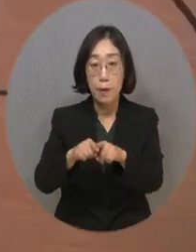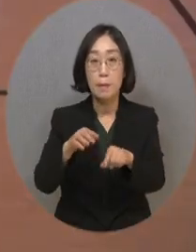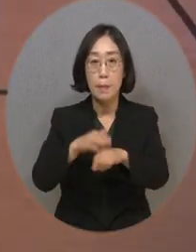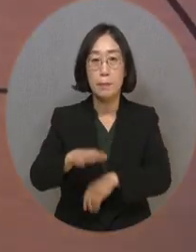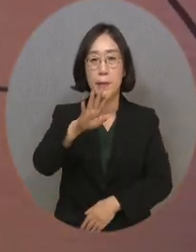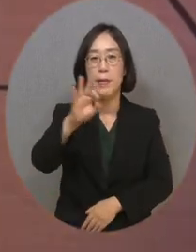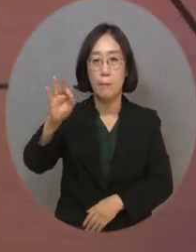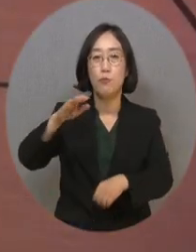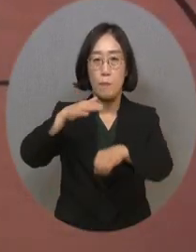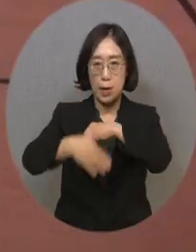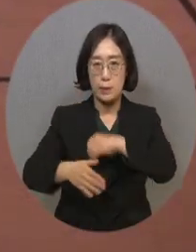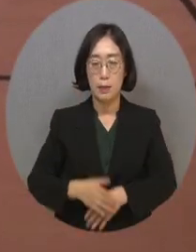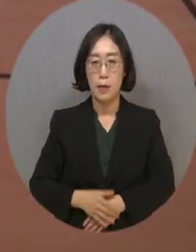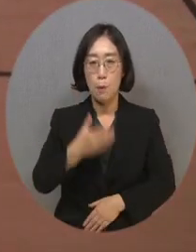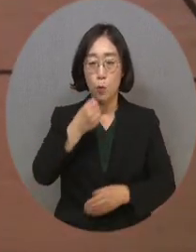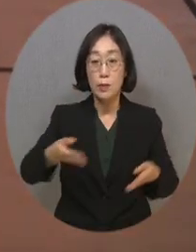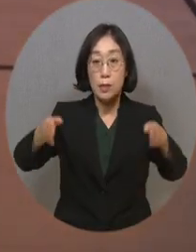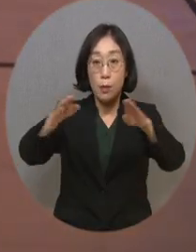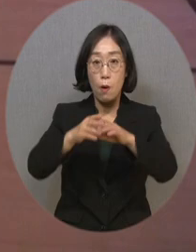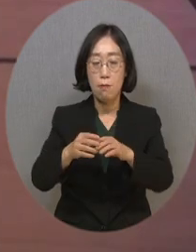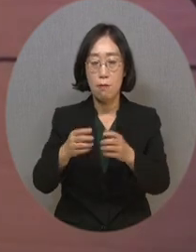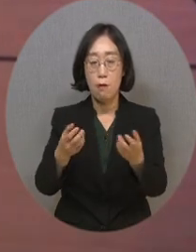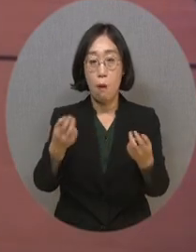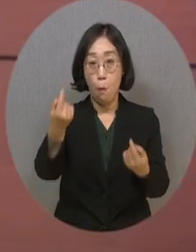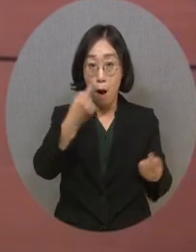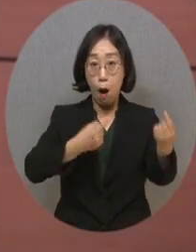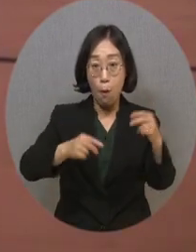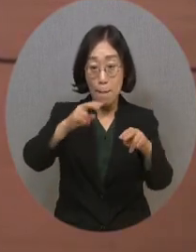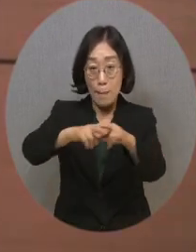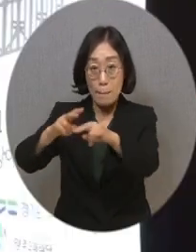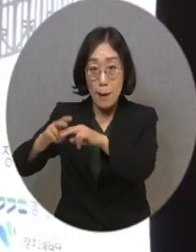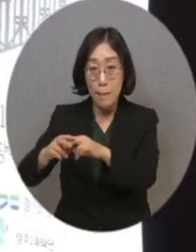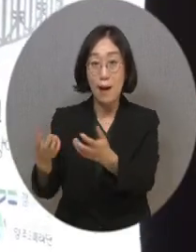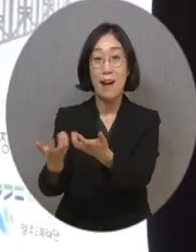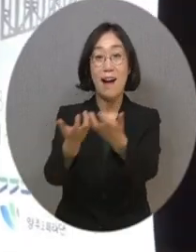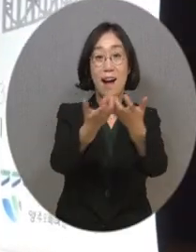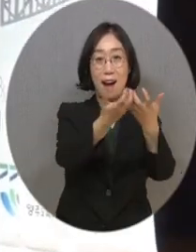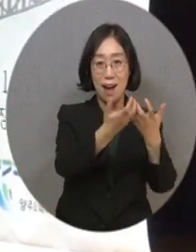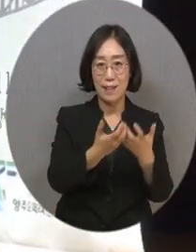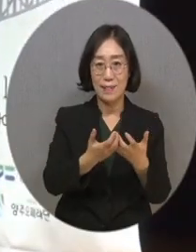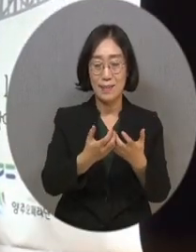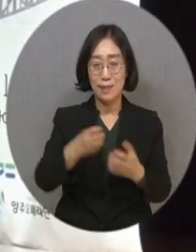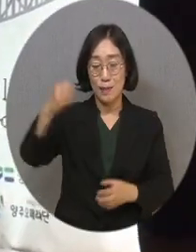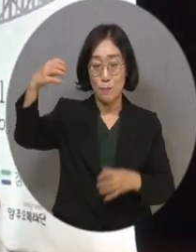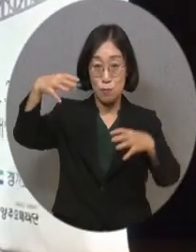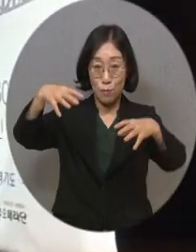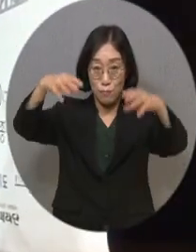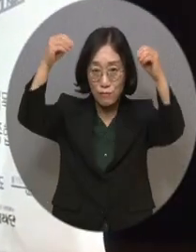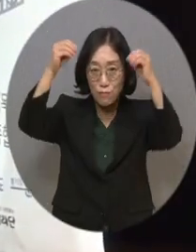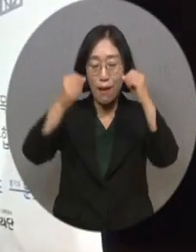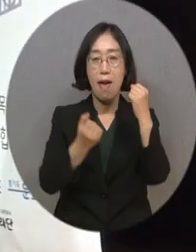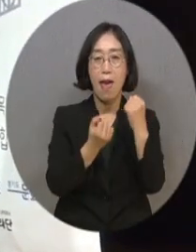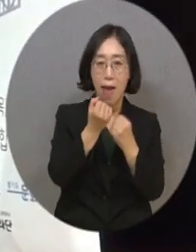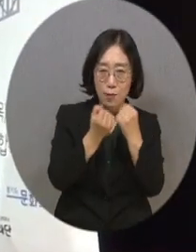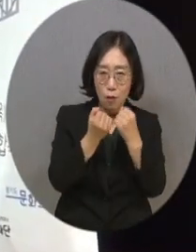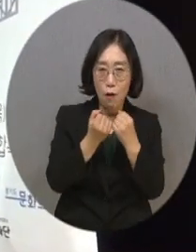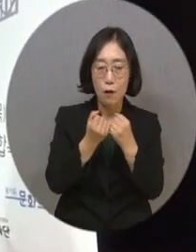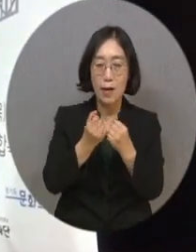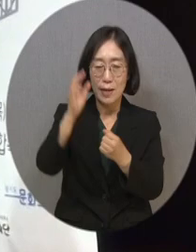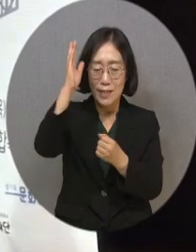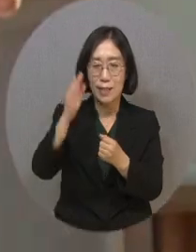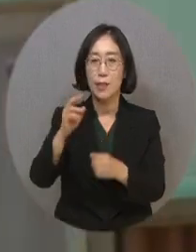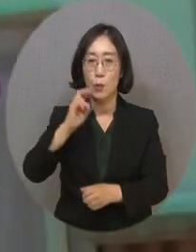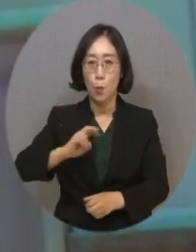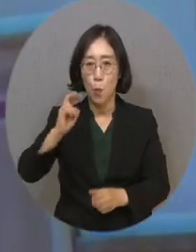음악회였습니다. 복지관 강당을 가득 메운 장애인 관객들, 조명이 꺼지고 해설과 함께 오페라가